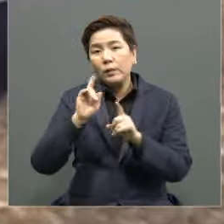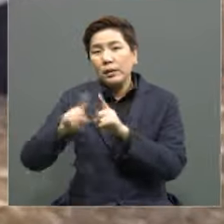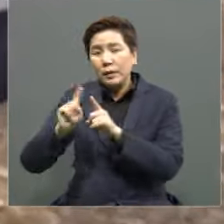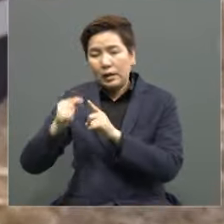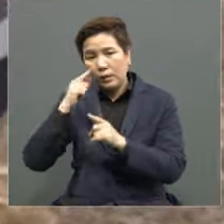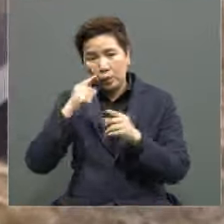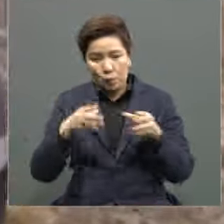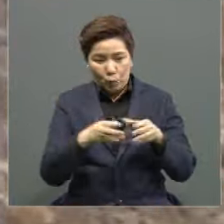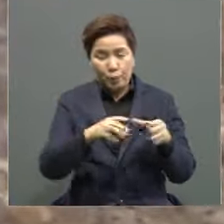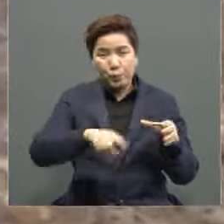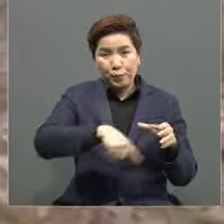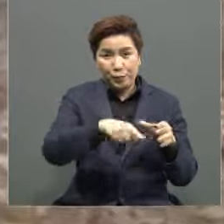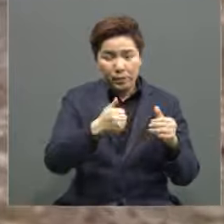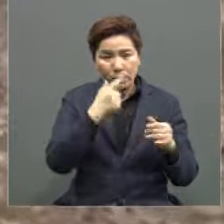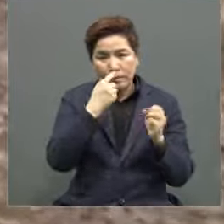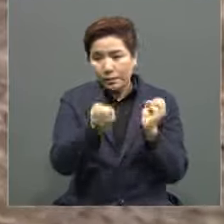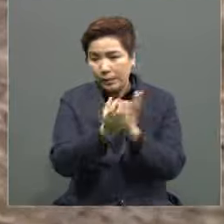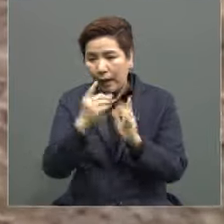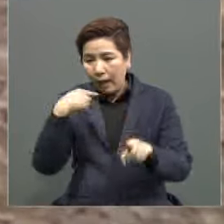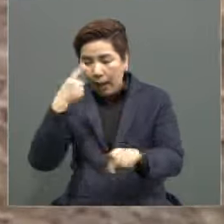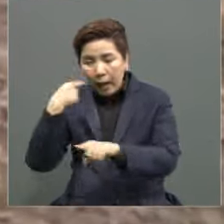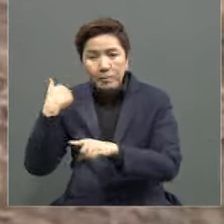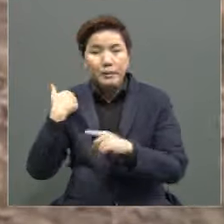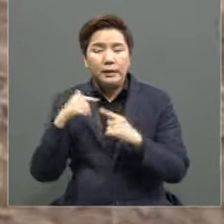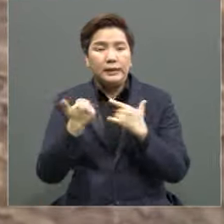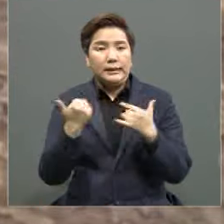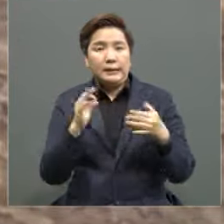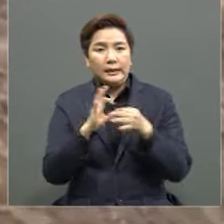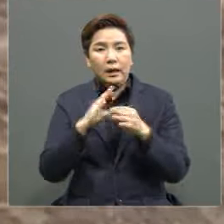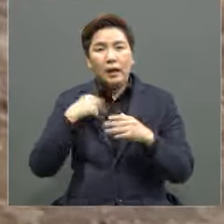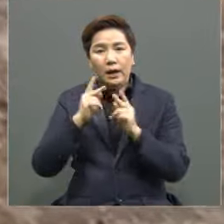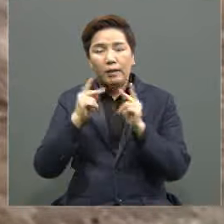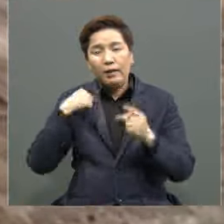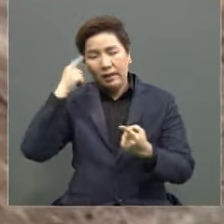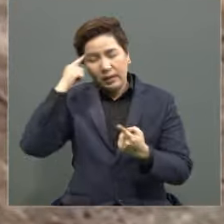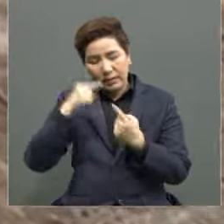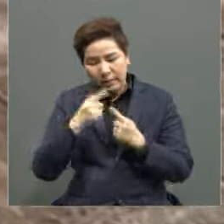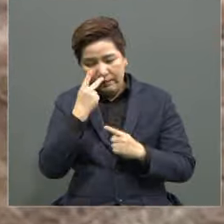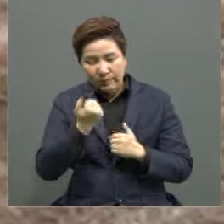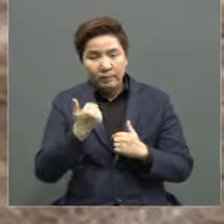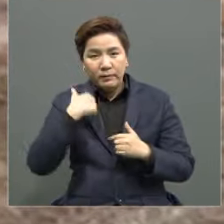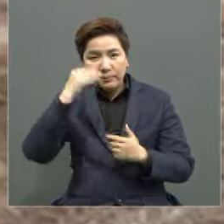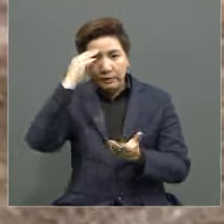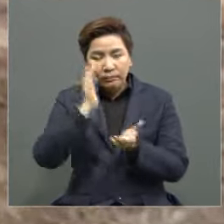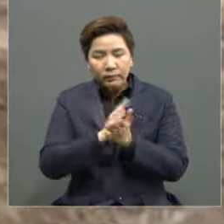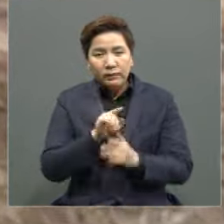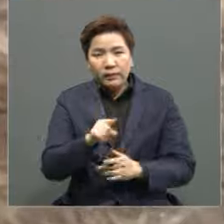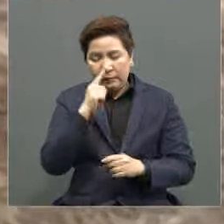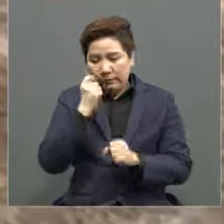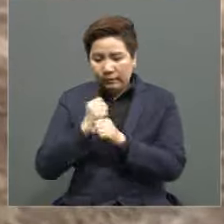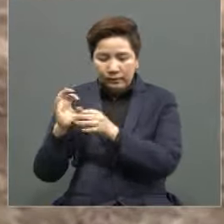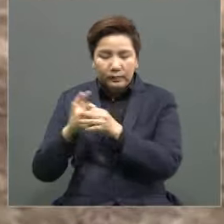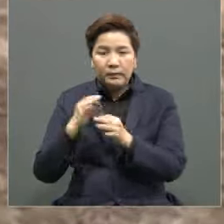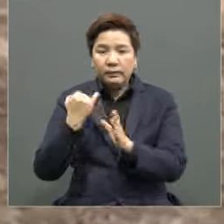นือจากชุดที่มีอยู่แล้วเนี่ยและคณะกรรมการตรวจสอบพิจารณาเบื้องต้นแล้วเห็นว่าข้าราชการตำรวจผู้นั้นมีส่วนร่ว